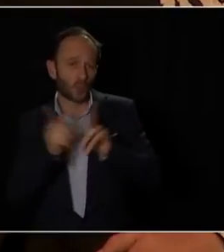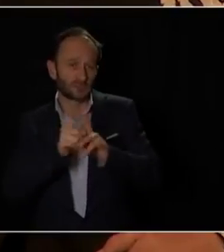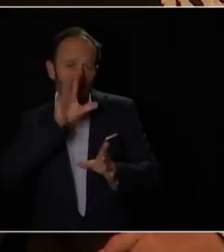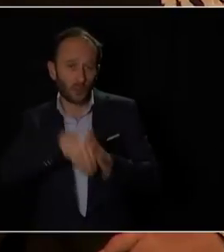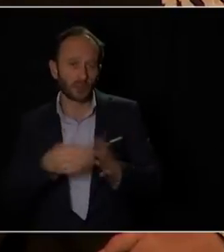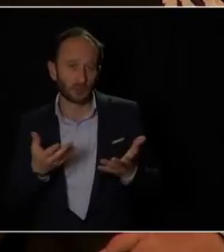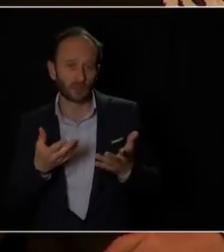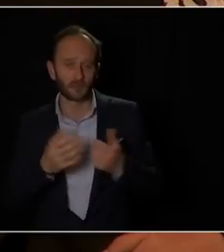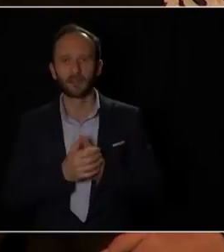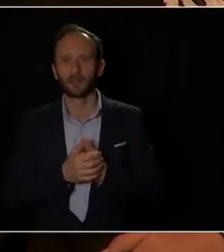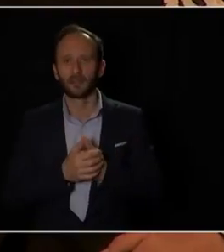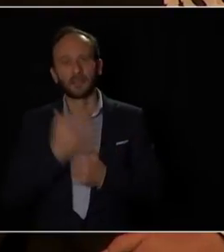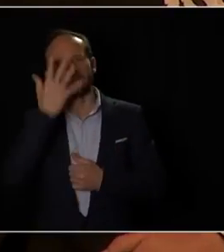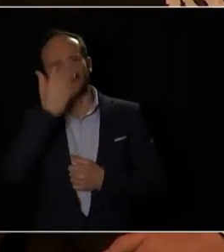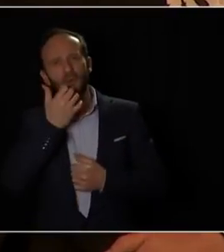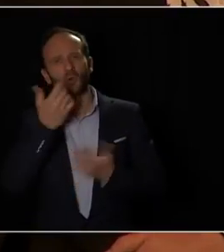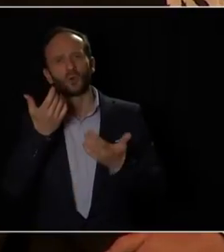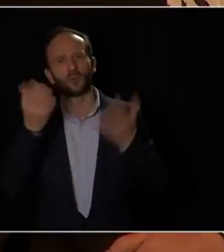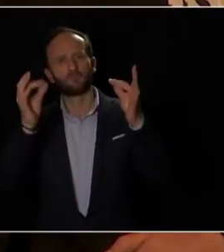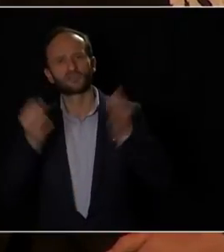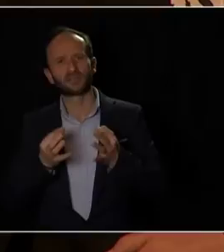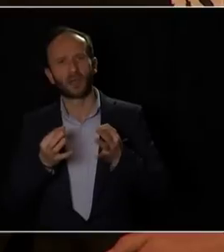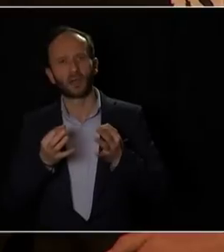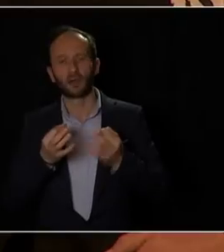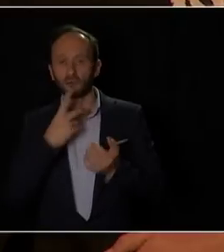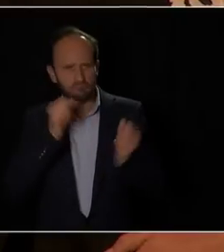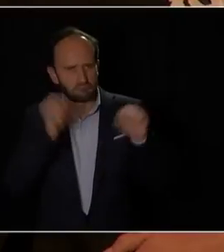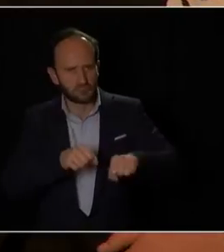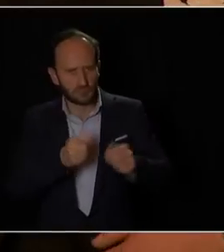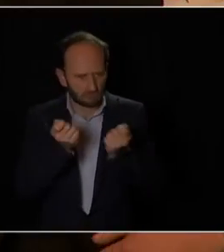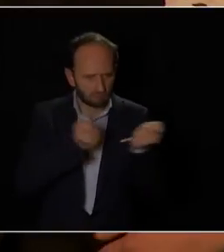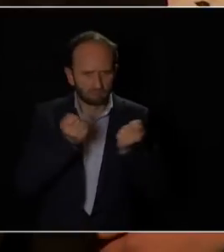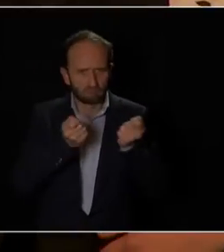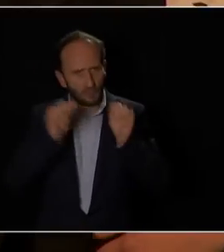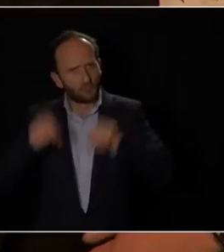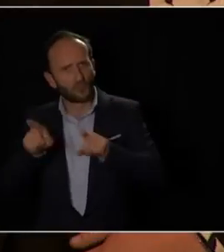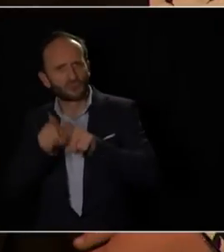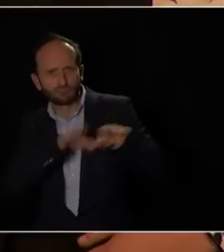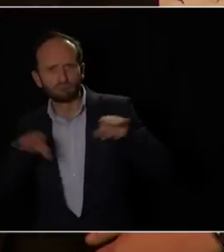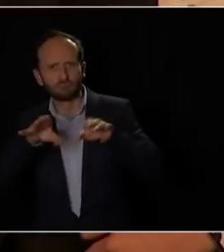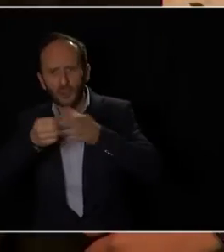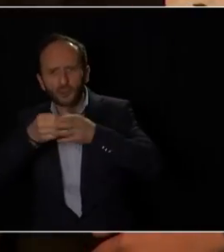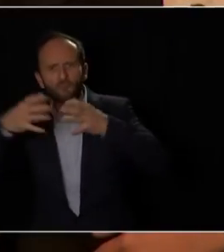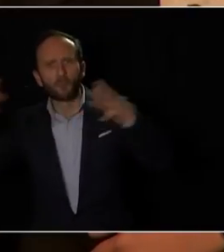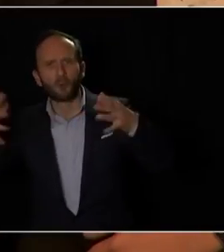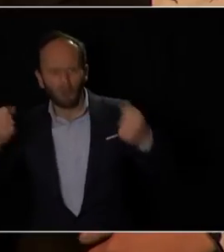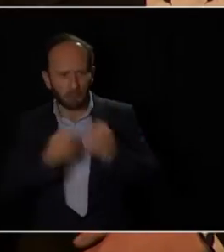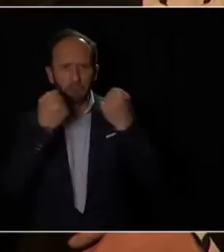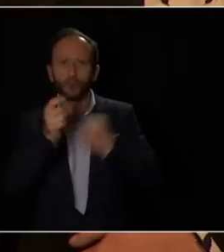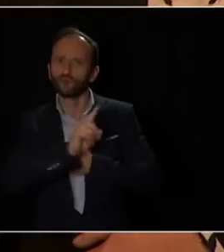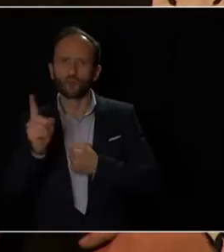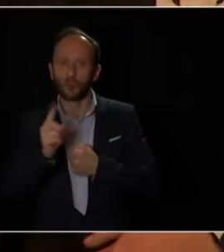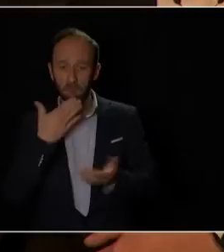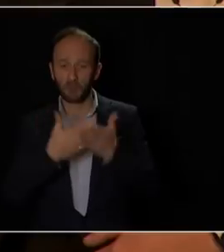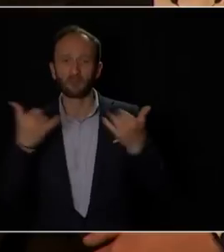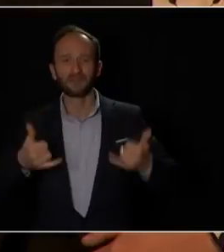Le sérieux budgétaire n'est pas incompatible avec le développement. Nous l'avons prouvé ici. Plus de